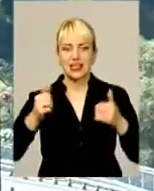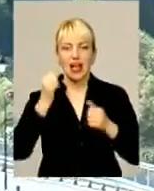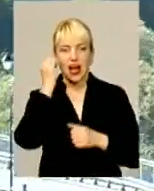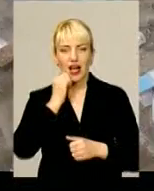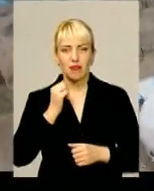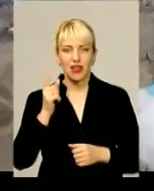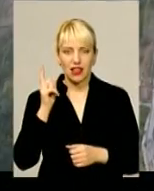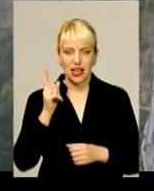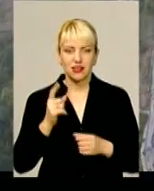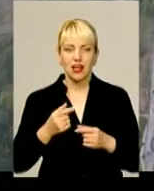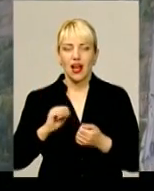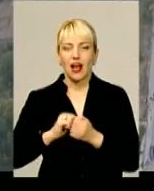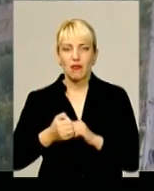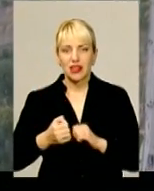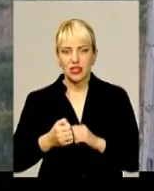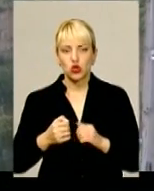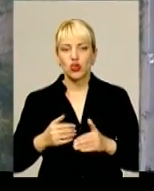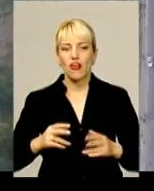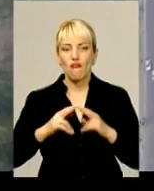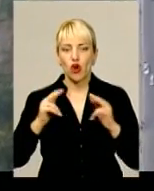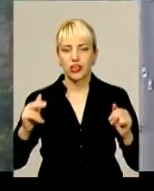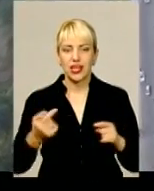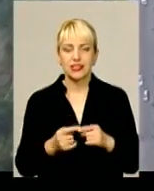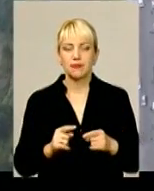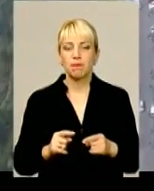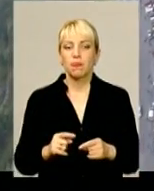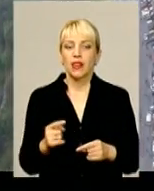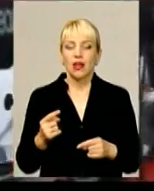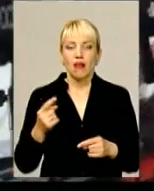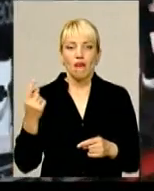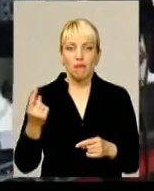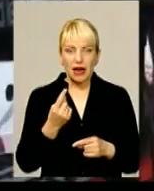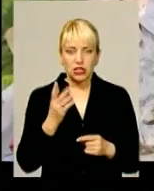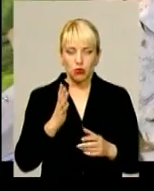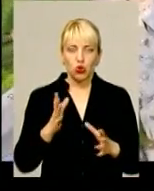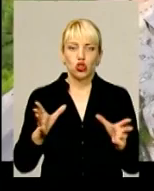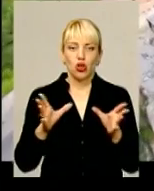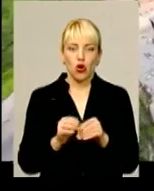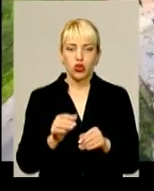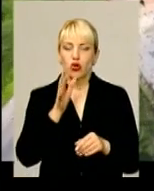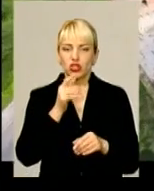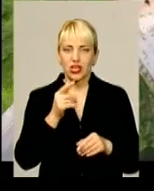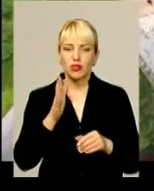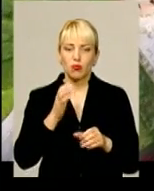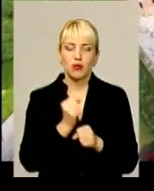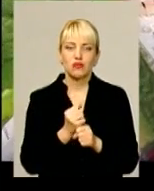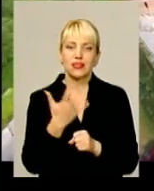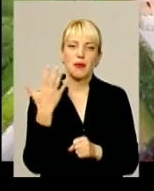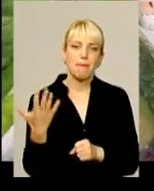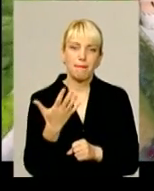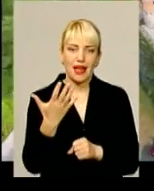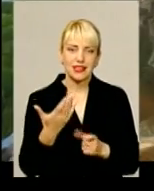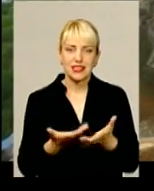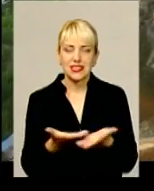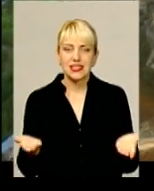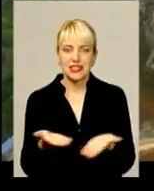фортеці. Цьогоріч «Республіка» розширює свої межі. Вперше одночасно працюватимуть відразу 5 сцен, одна із яких